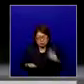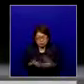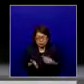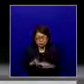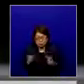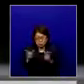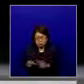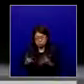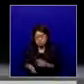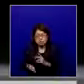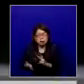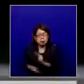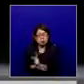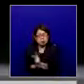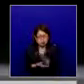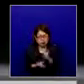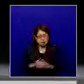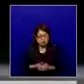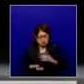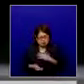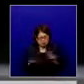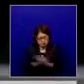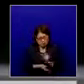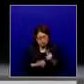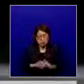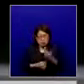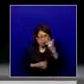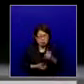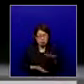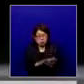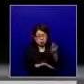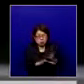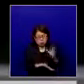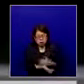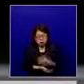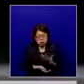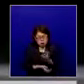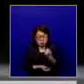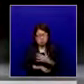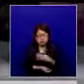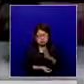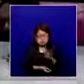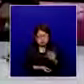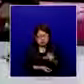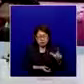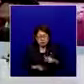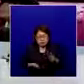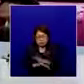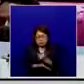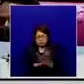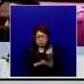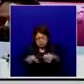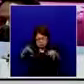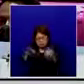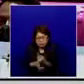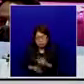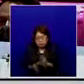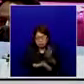ได้นี่คือสิ่งที่ผมอยากจะฝากเพราะเจ้าสัวเอา4แสนล้านเอาเศษกระดาษใบเดียวยังกู้ได้แน่จริงช่วยคนจนบ้